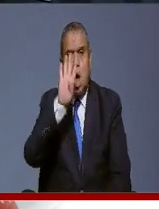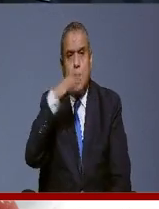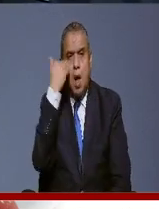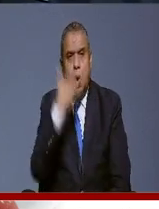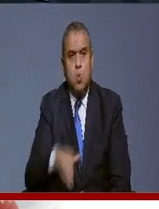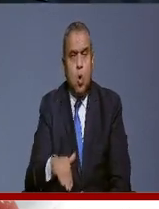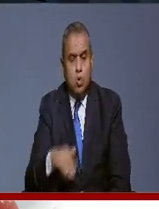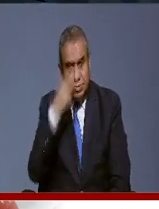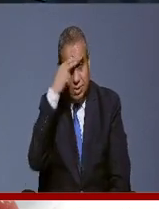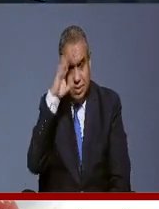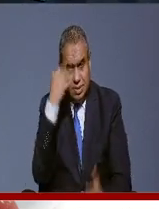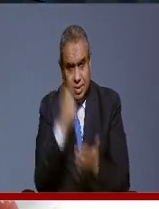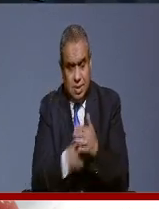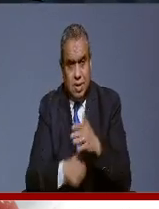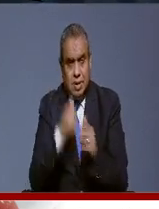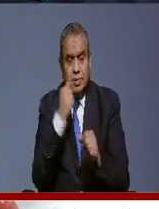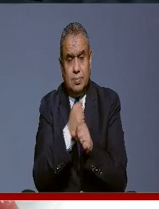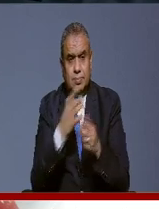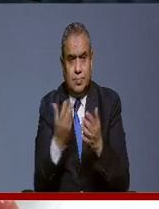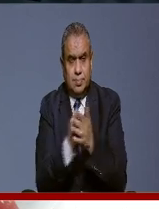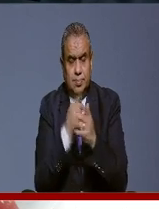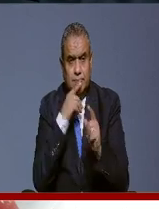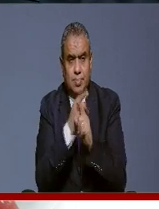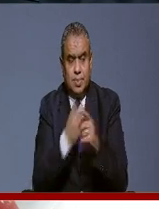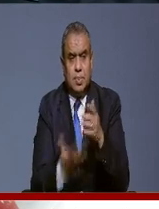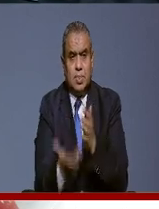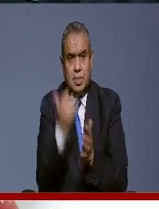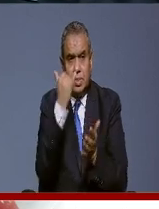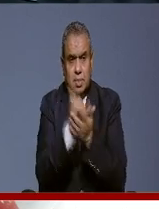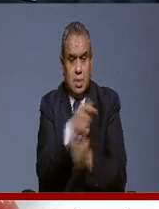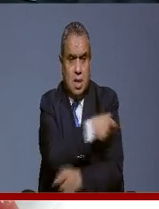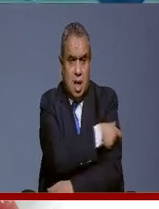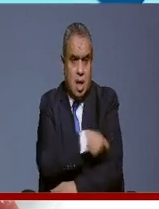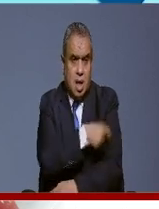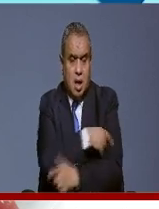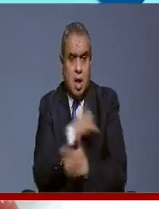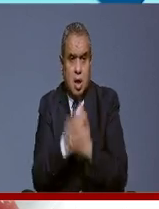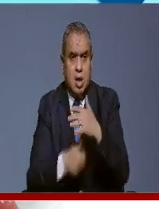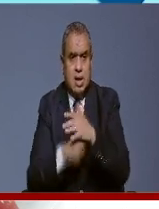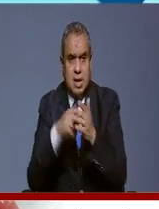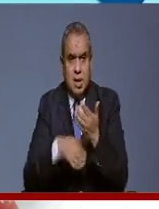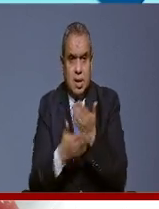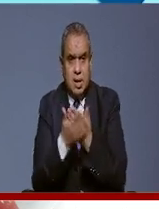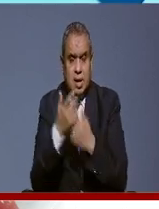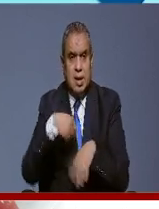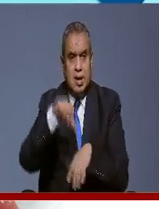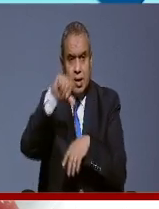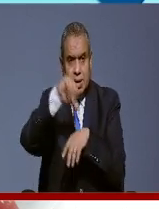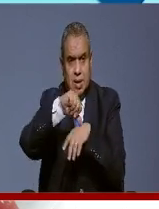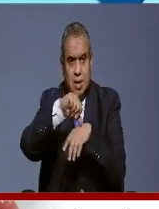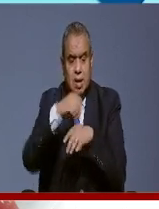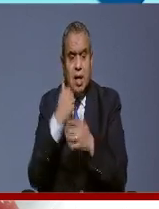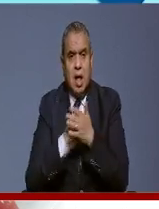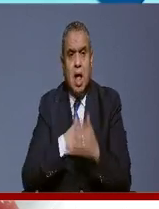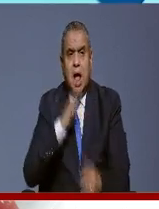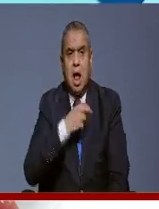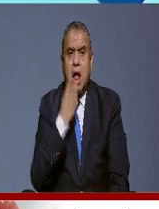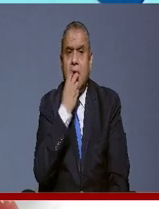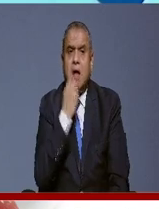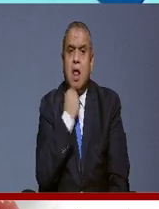الله نتولاها كاتحاد صناعات ونديها لكل اعضائنا كورش في المنطقة الجديدة في القطامية اللي